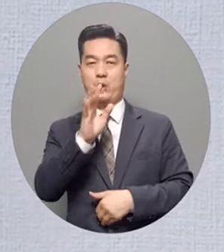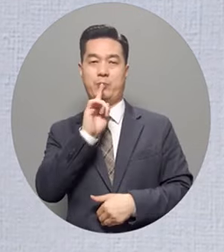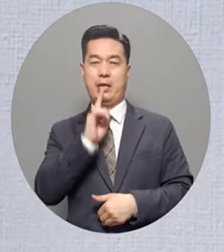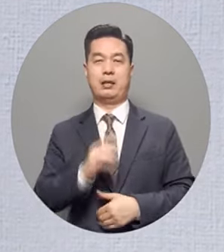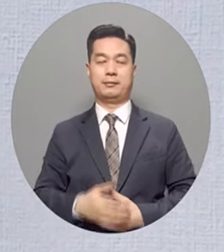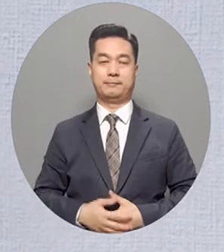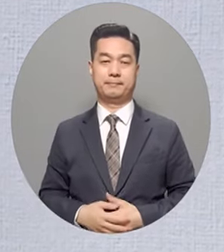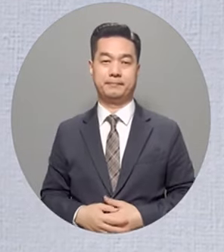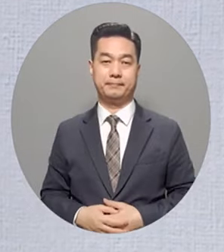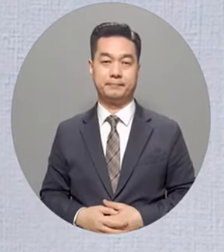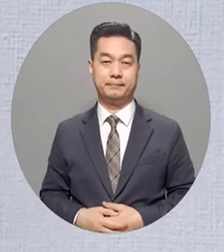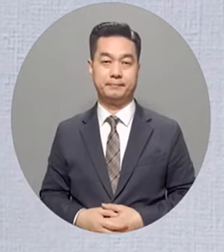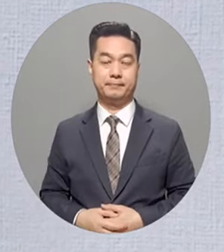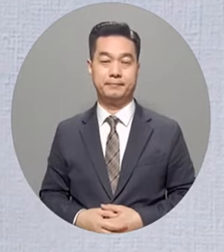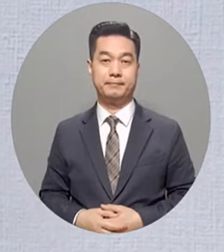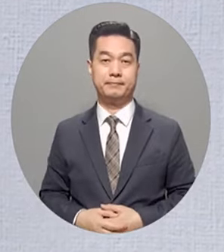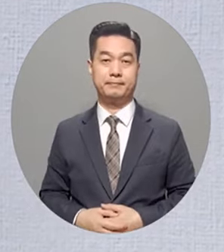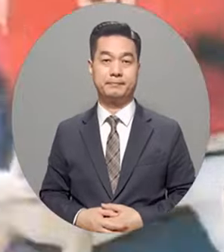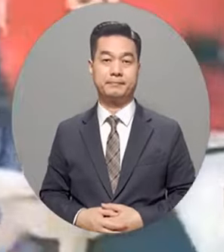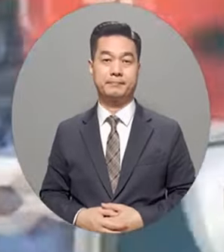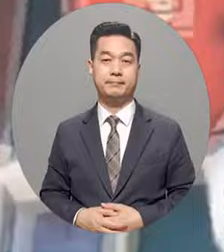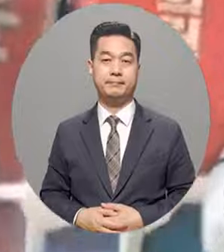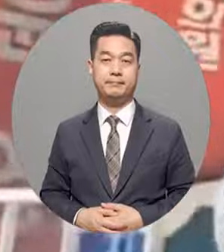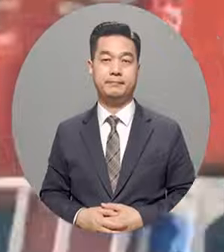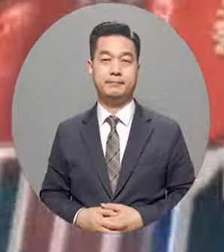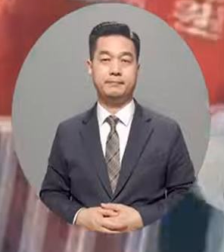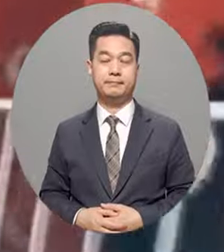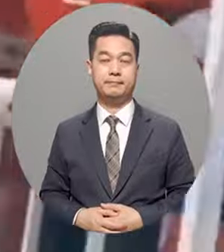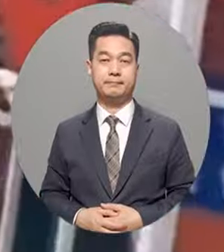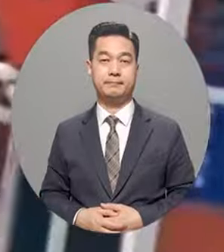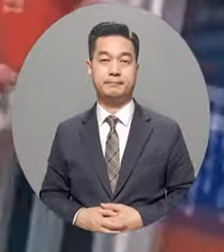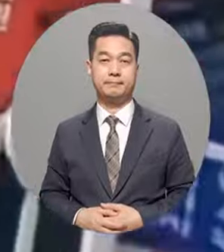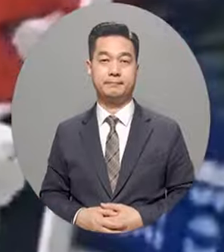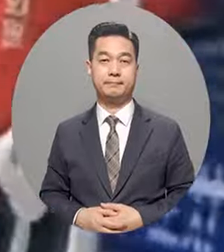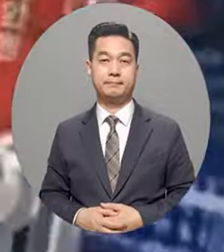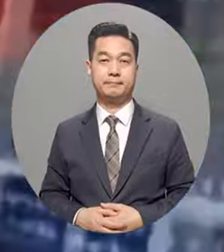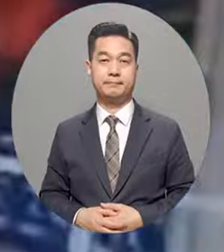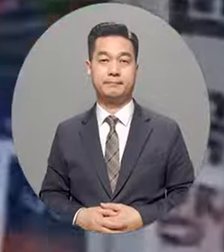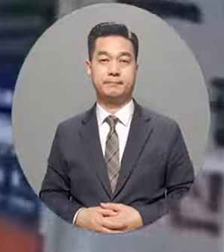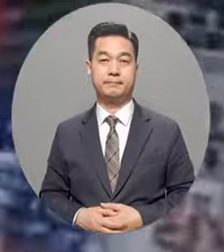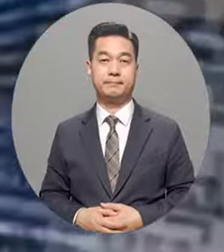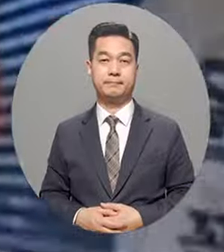결코 없었다고 덧붙였습니다. MBC 뉴스 정세민입니다.